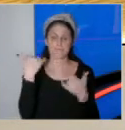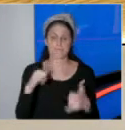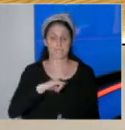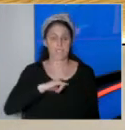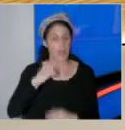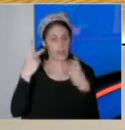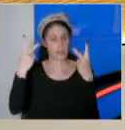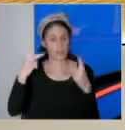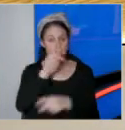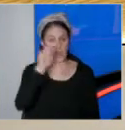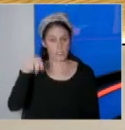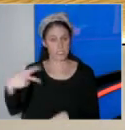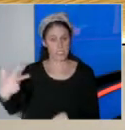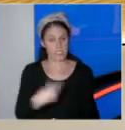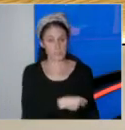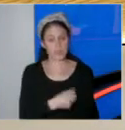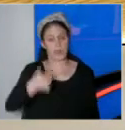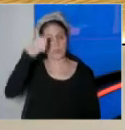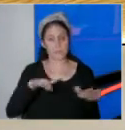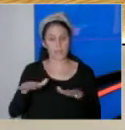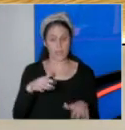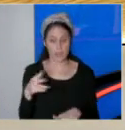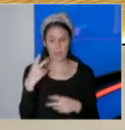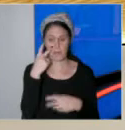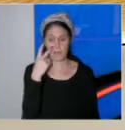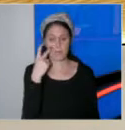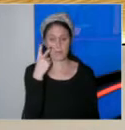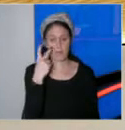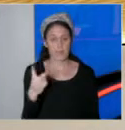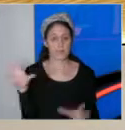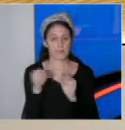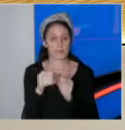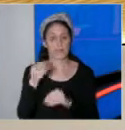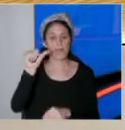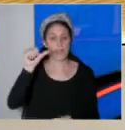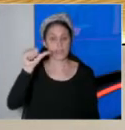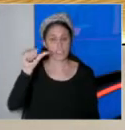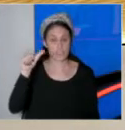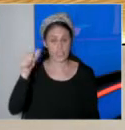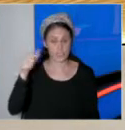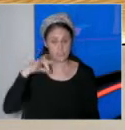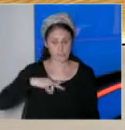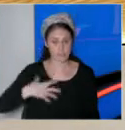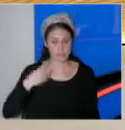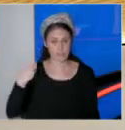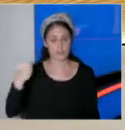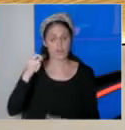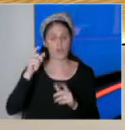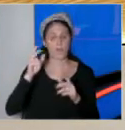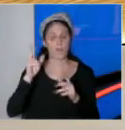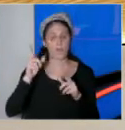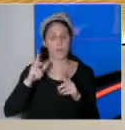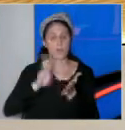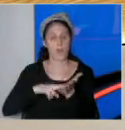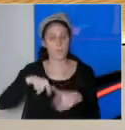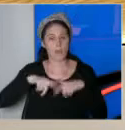והוא החיסונים. ראש הממשלה נתניהו ביקר היום יחד עם השר אדלשטיין במתחם החיסונים של קופת החולים מכבי בתל אביב.